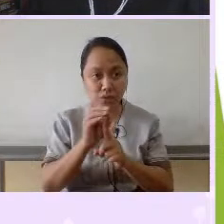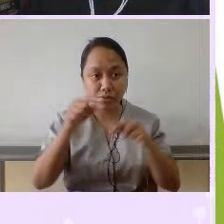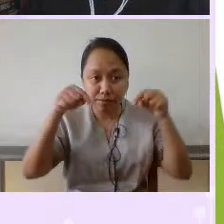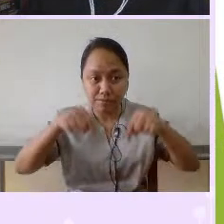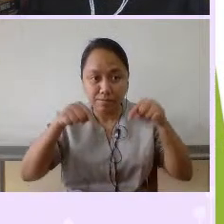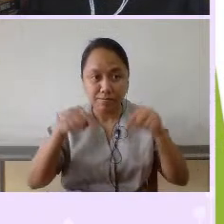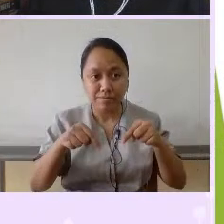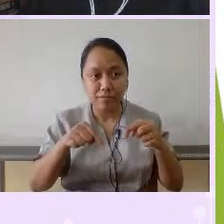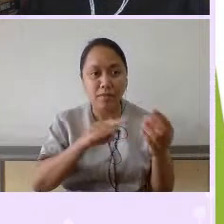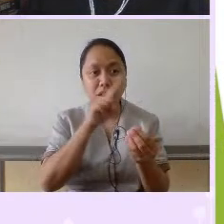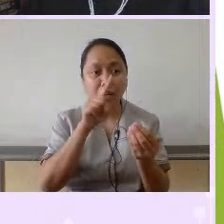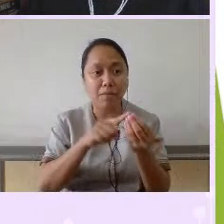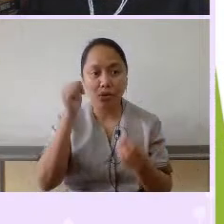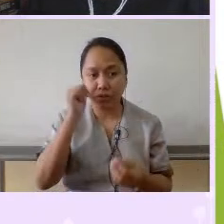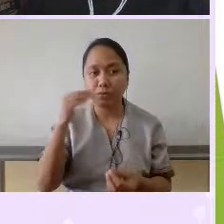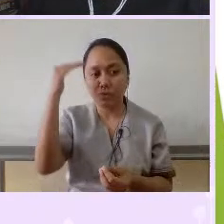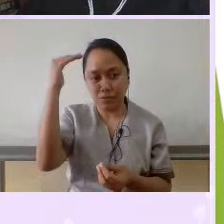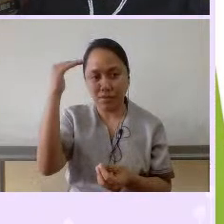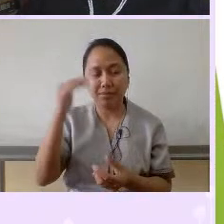patungkol sa mga kababaihan.